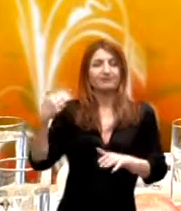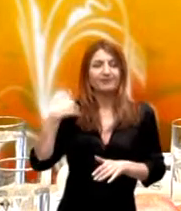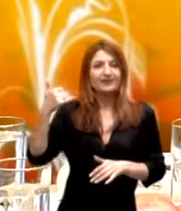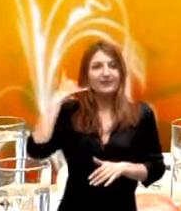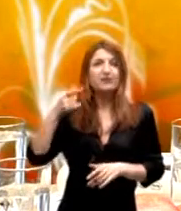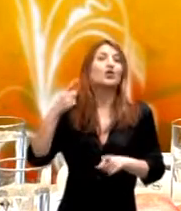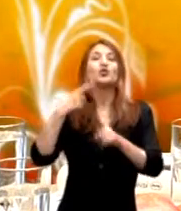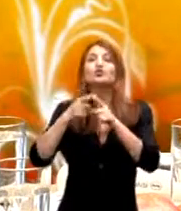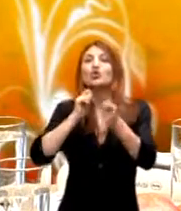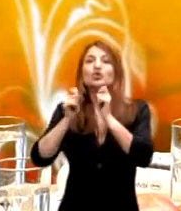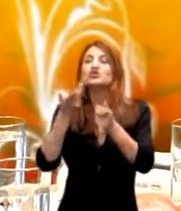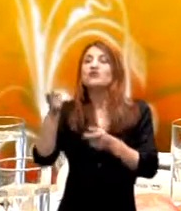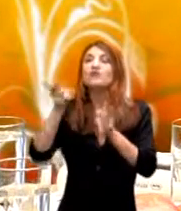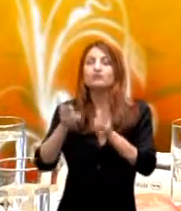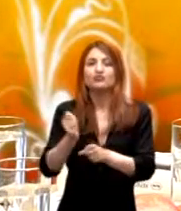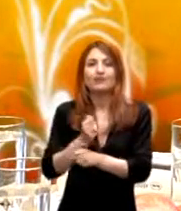da preciziramo